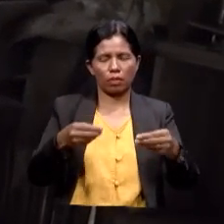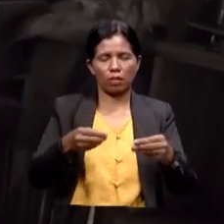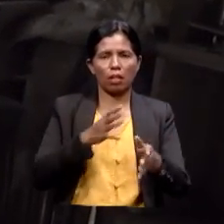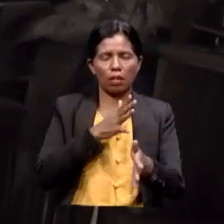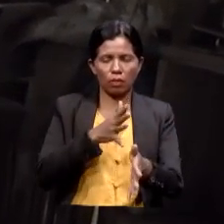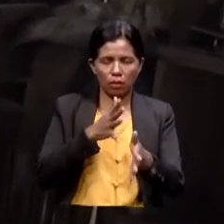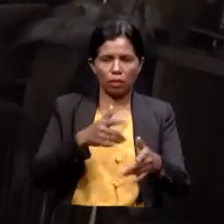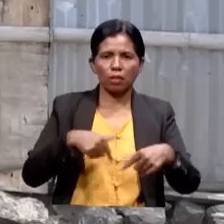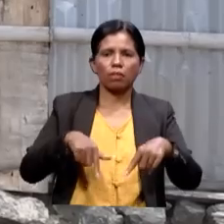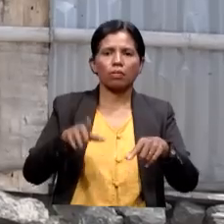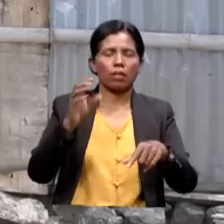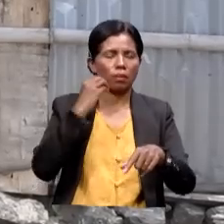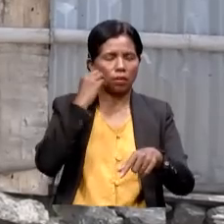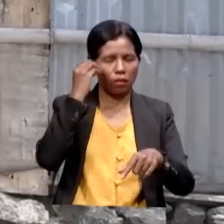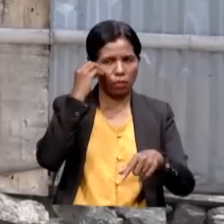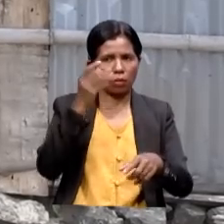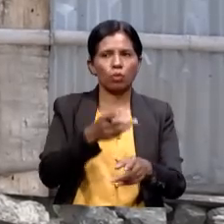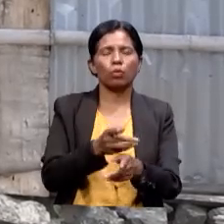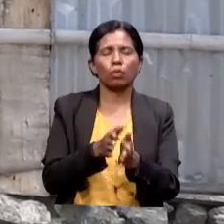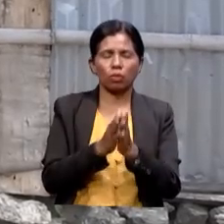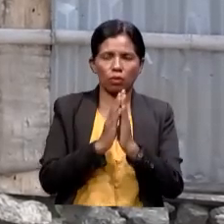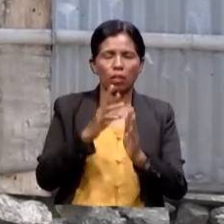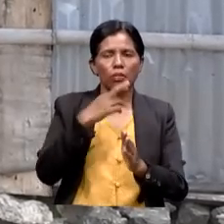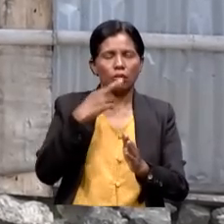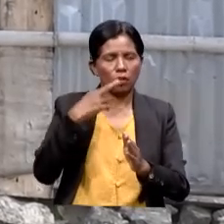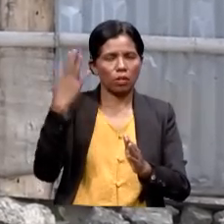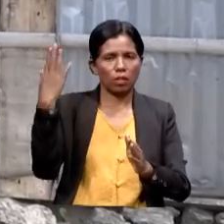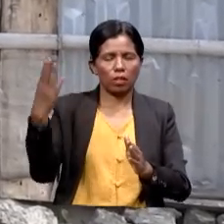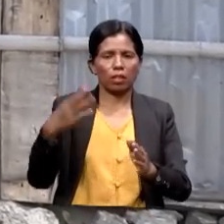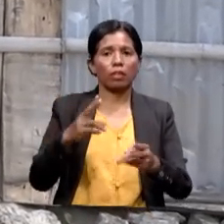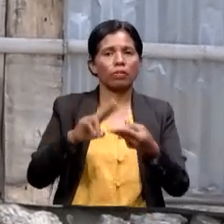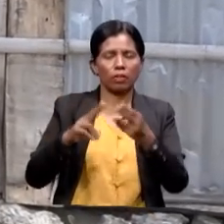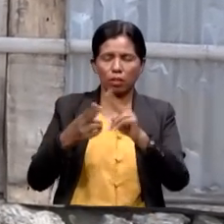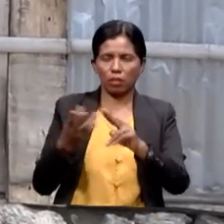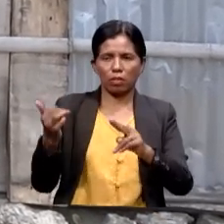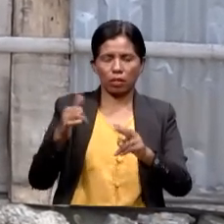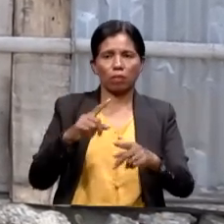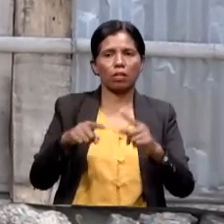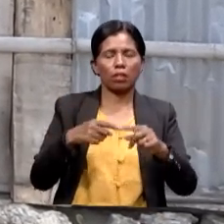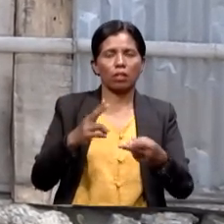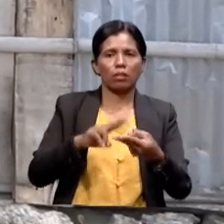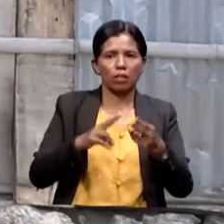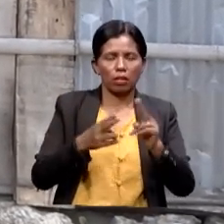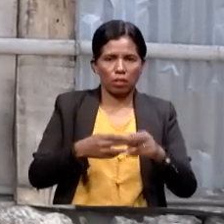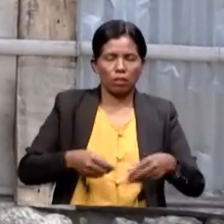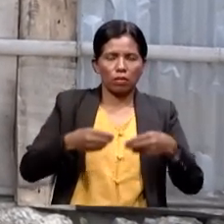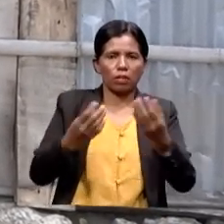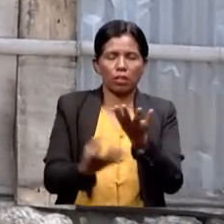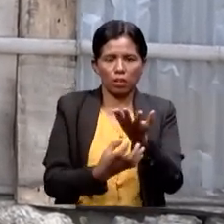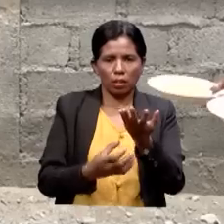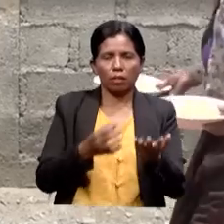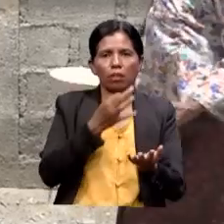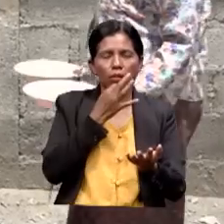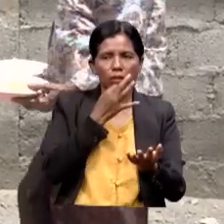berta fila ba uma. Kusu fali fos iha vizinu sira. Menghira vizinu fo sira te ing hodihan sata